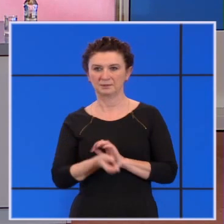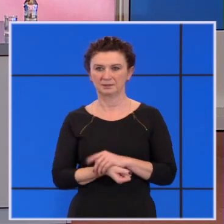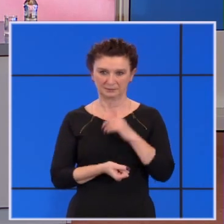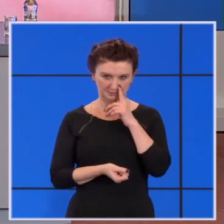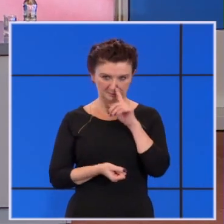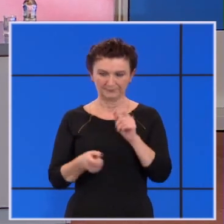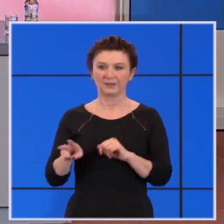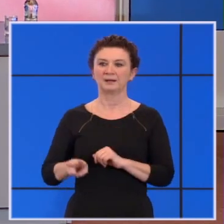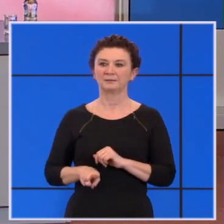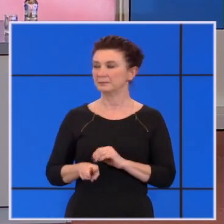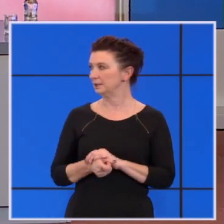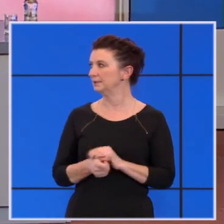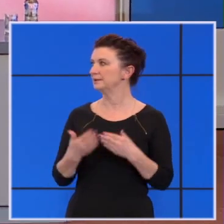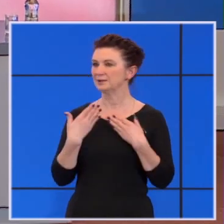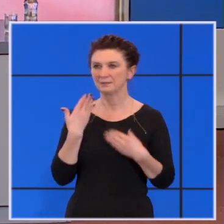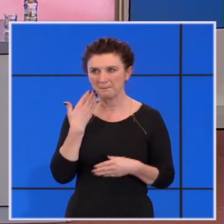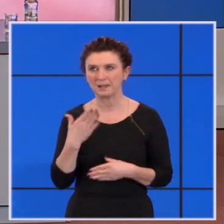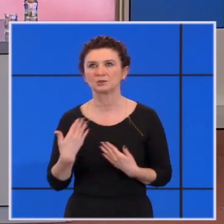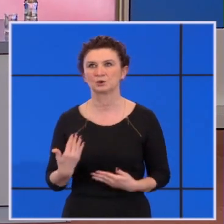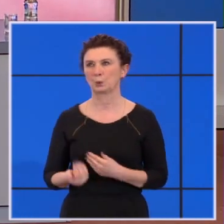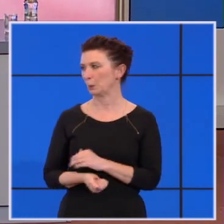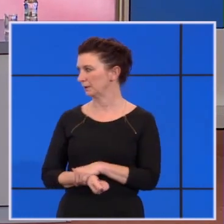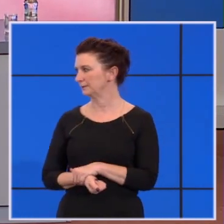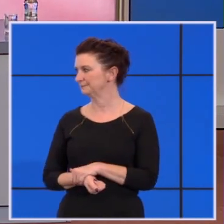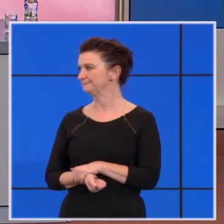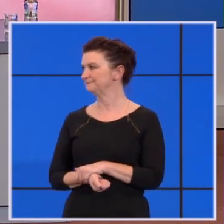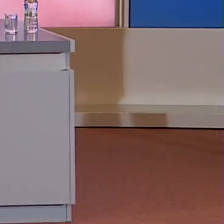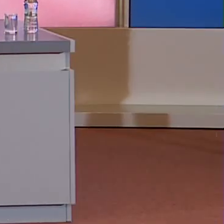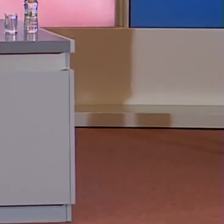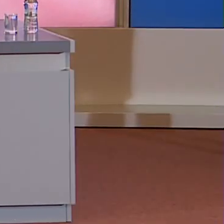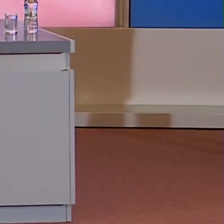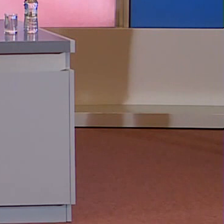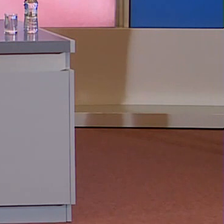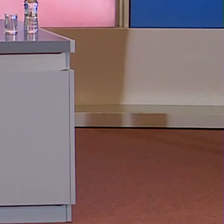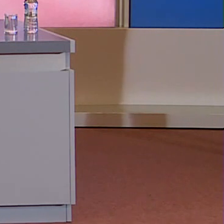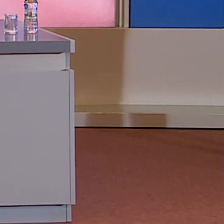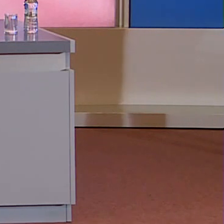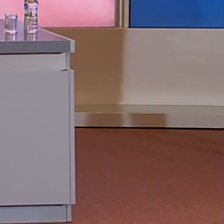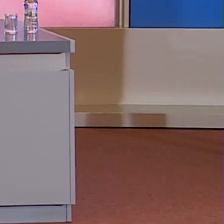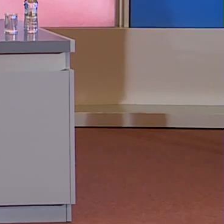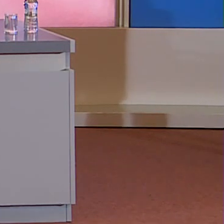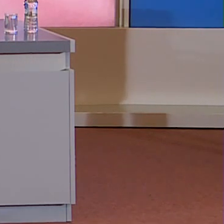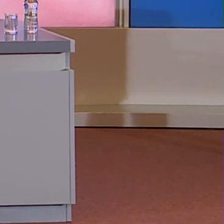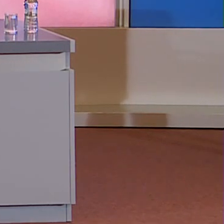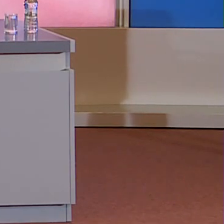Dziękujemy. Dziękuję bardzo. Dziękuję.